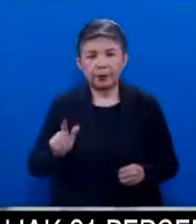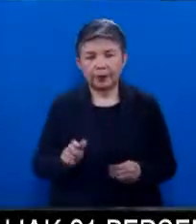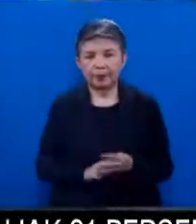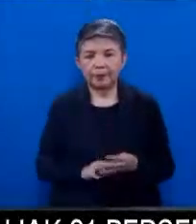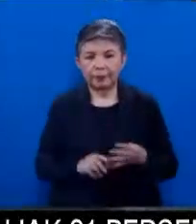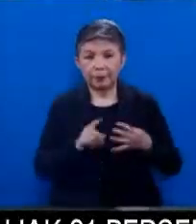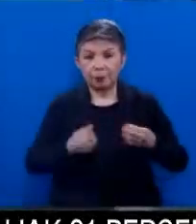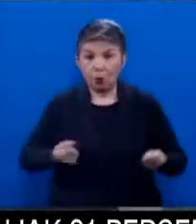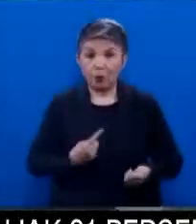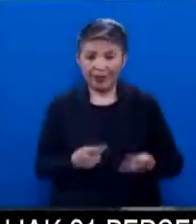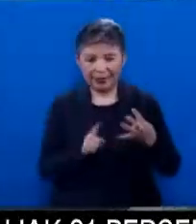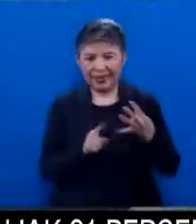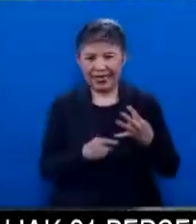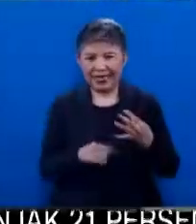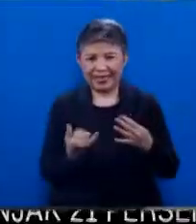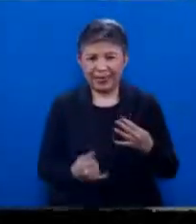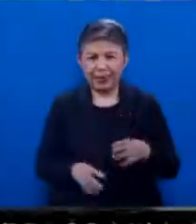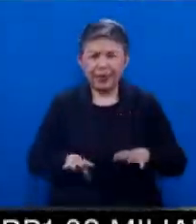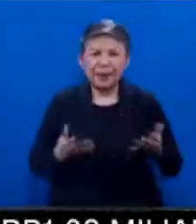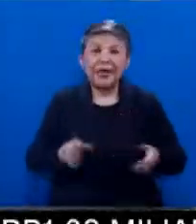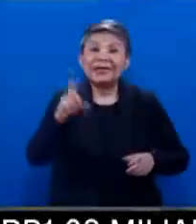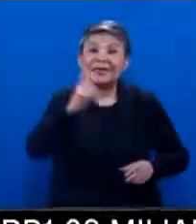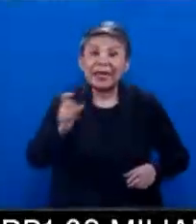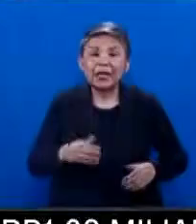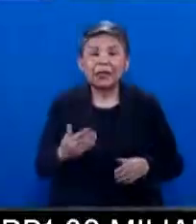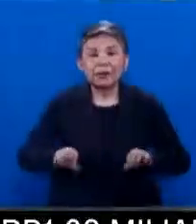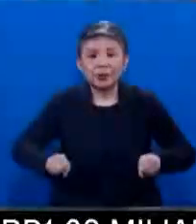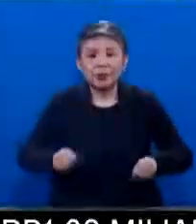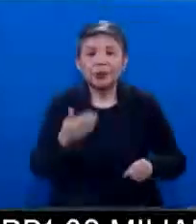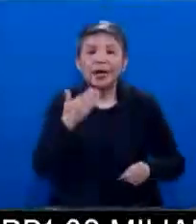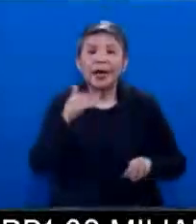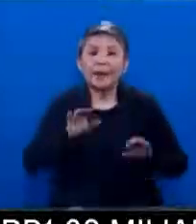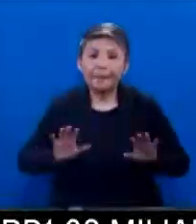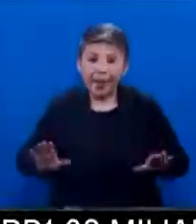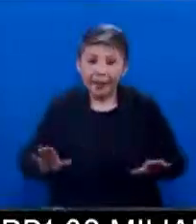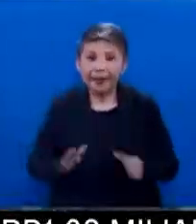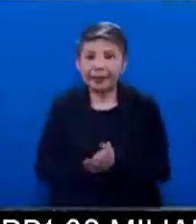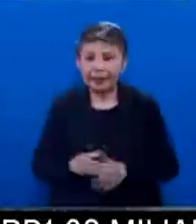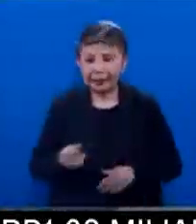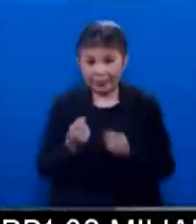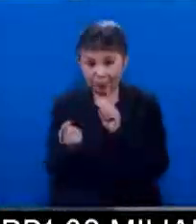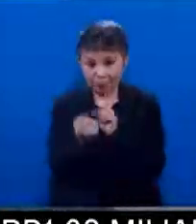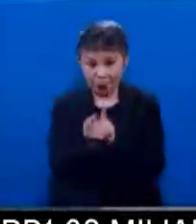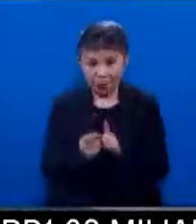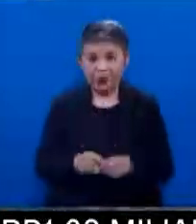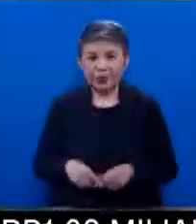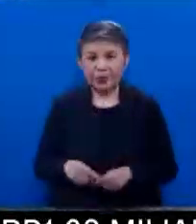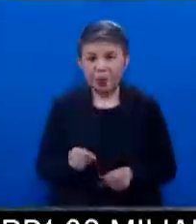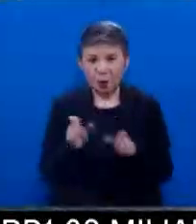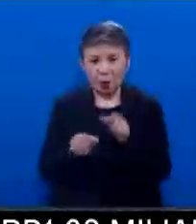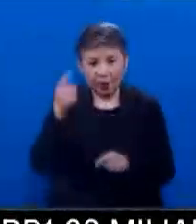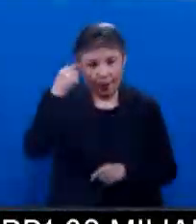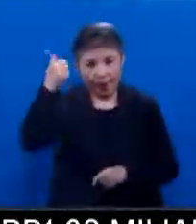unit. Guna mengetahui bagaimana cara berkendara aman dengan sepeda motor, kami bertemu dengan pakar keselamatan berkendara Sony